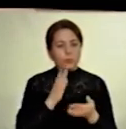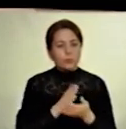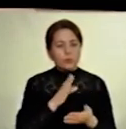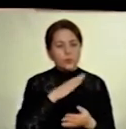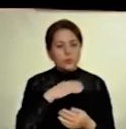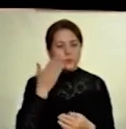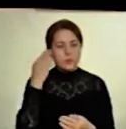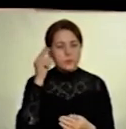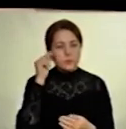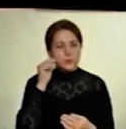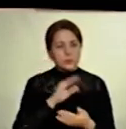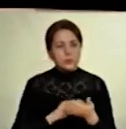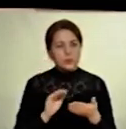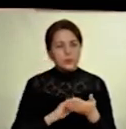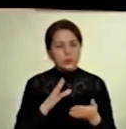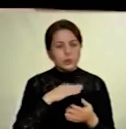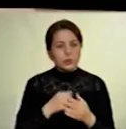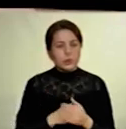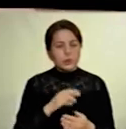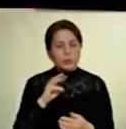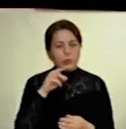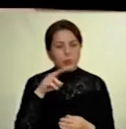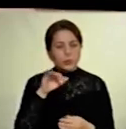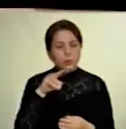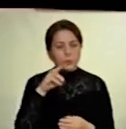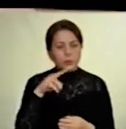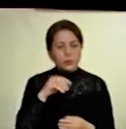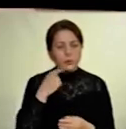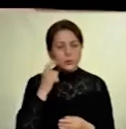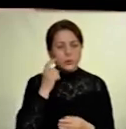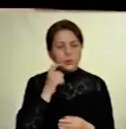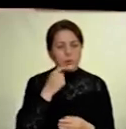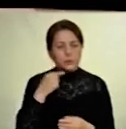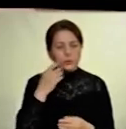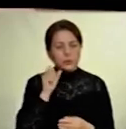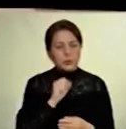avvalgi darsimizda yozib olgan edik. Modulda x minus a